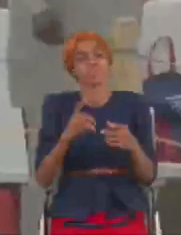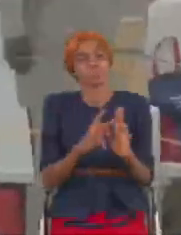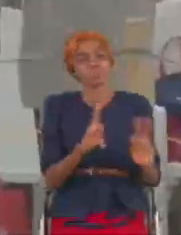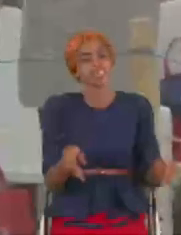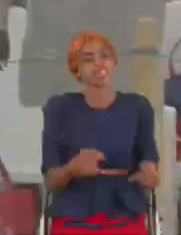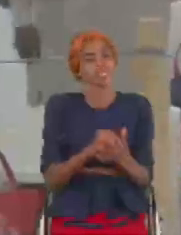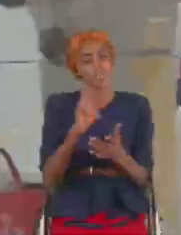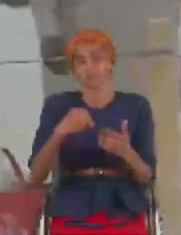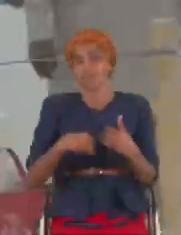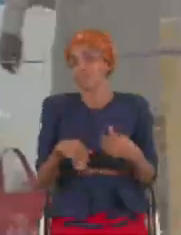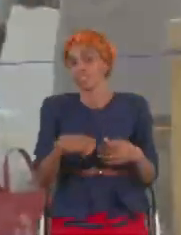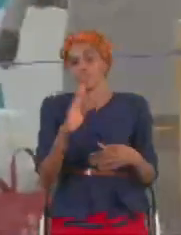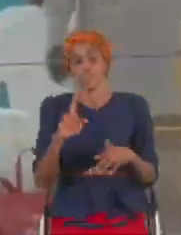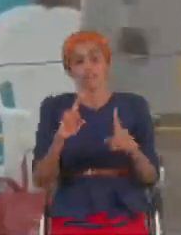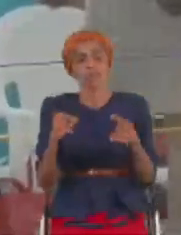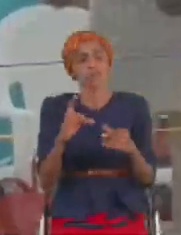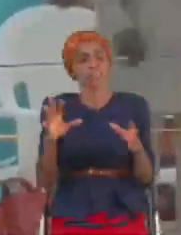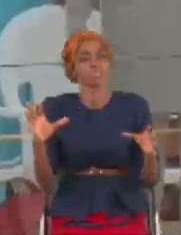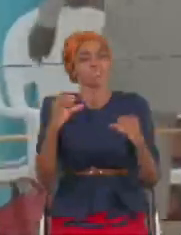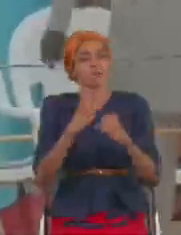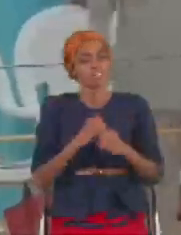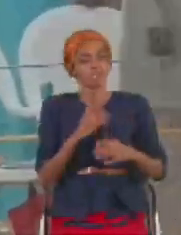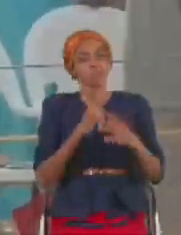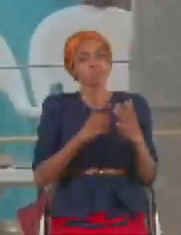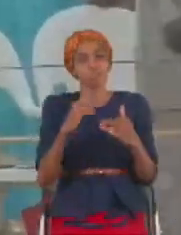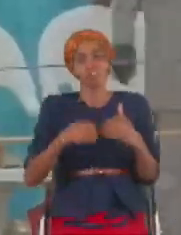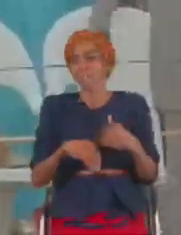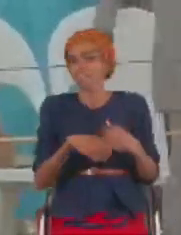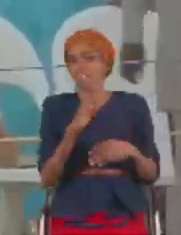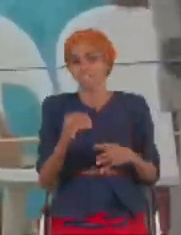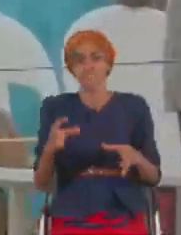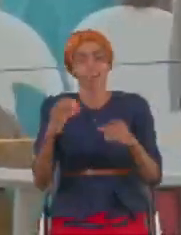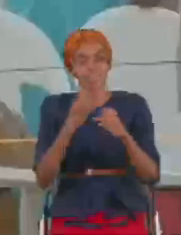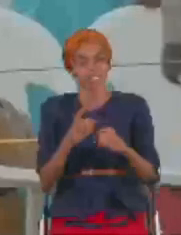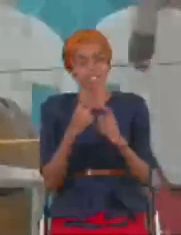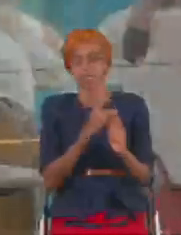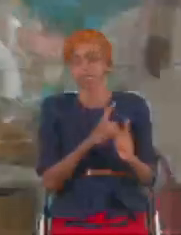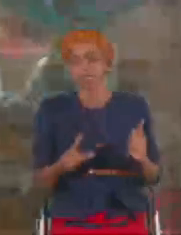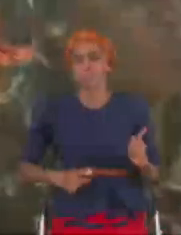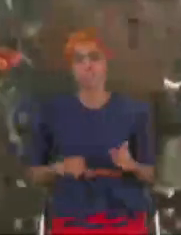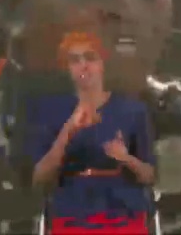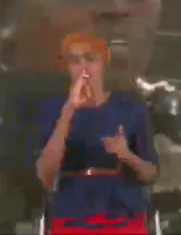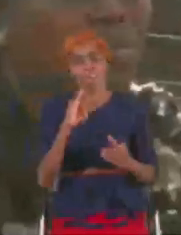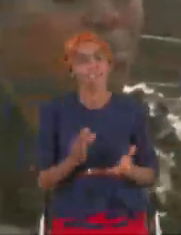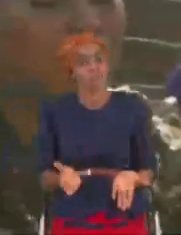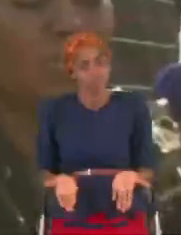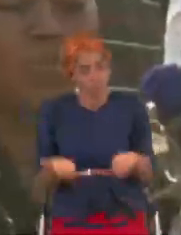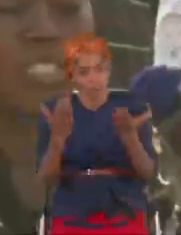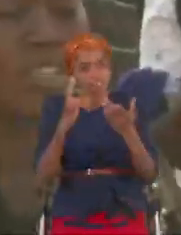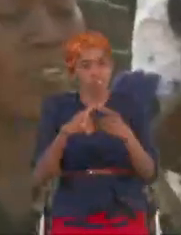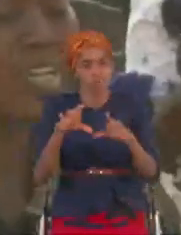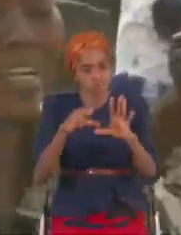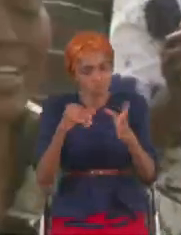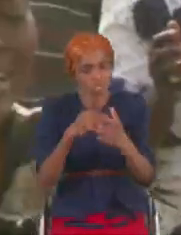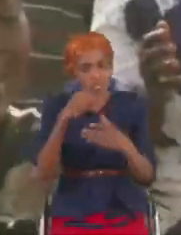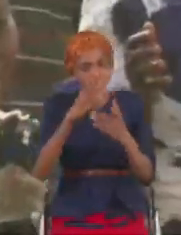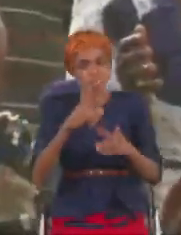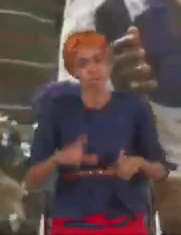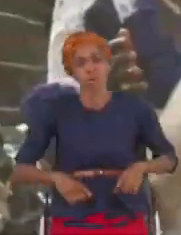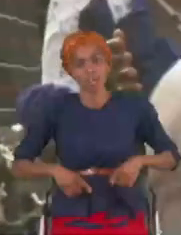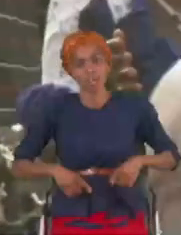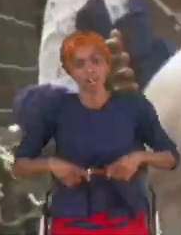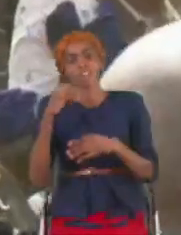lieux que tu n'as jamais pensé tu va réaliser ce que tu n'as jamais réalisé dieu va se lever est le fait